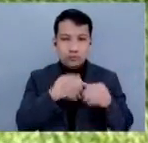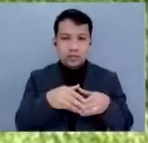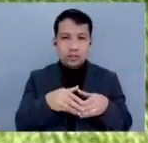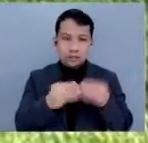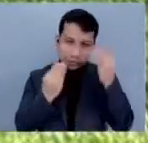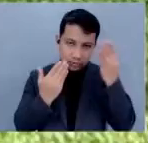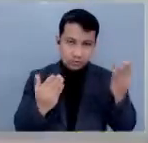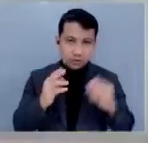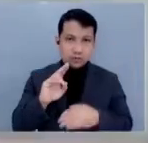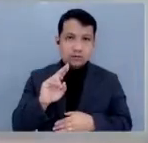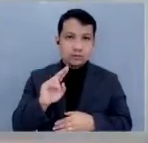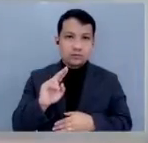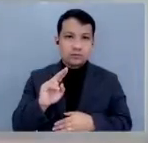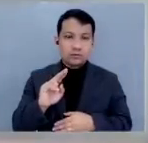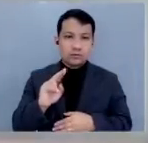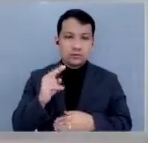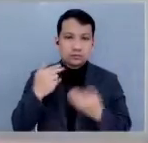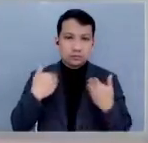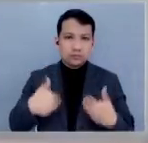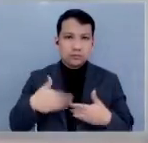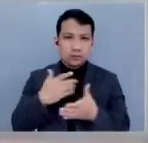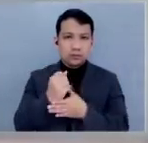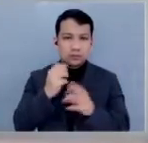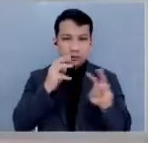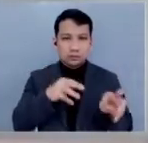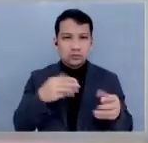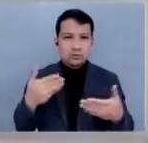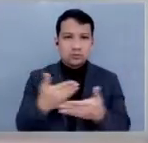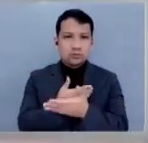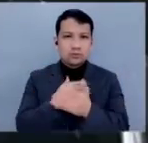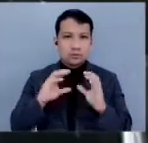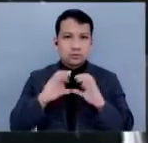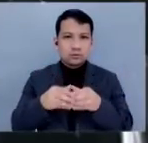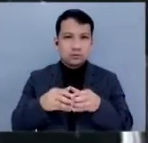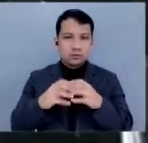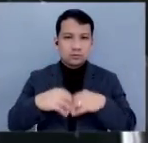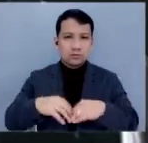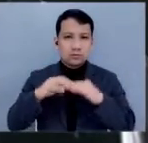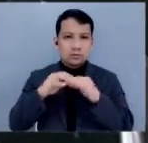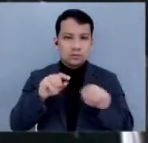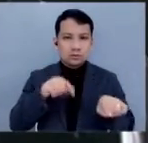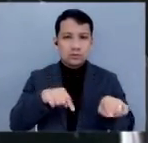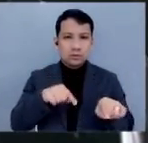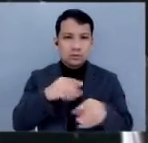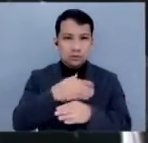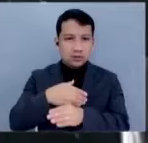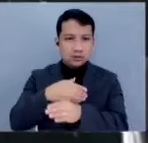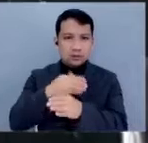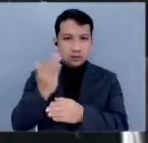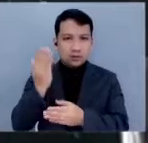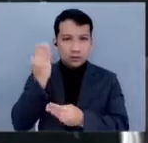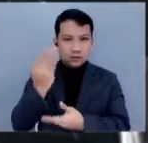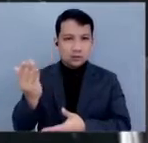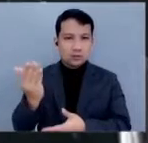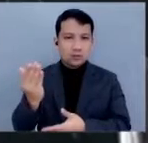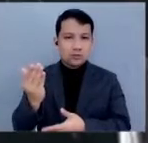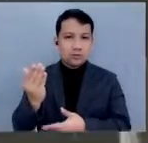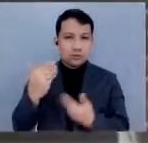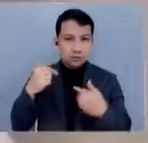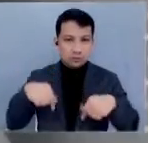Human Rights Watch na hindi na kailangan ng bagong komite para matiyak na napangangalagaan ng karapatang pantao sa ating